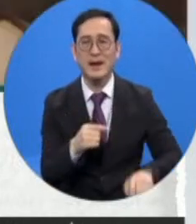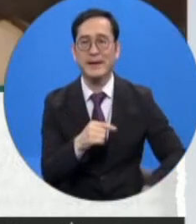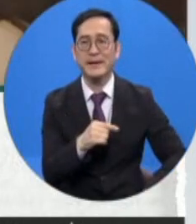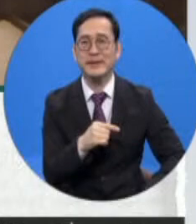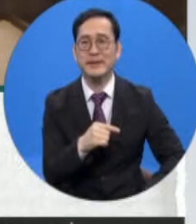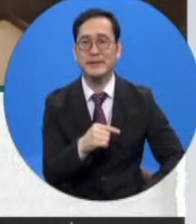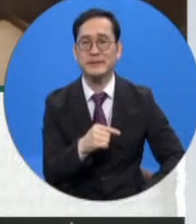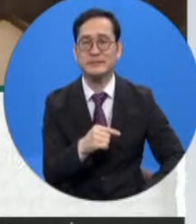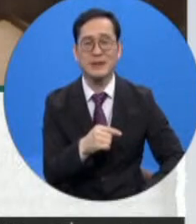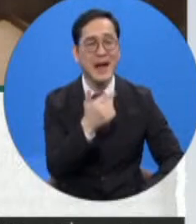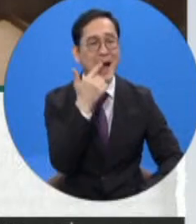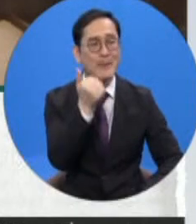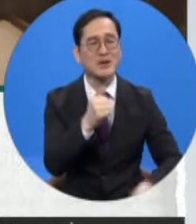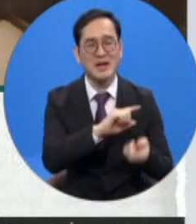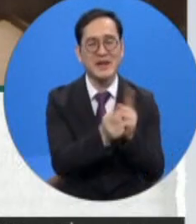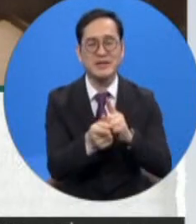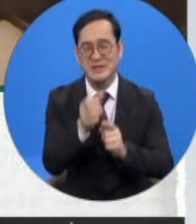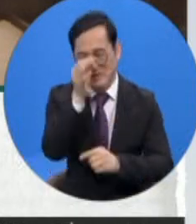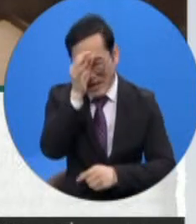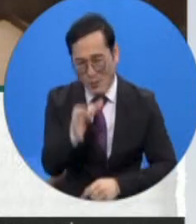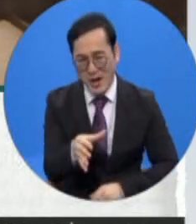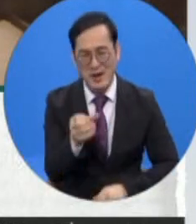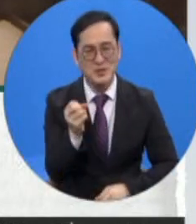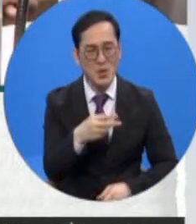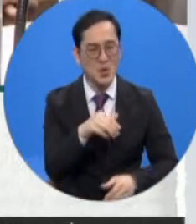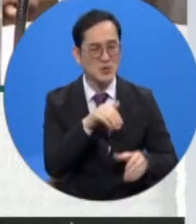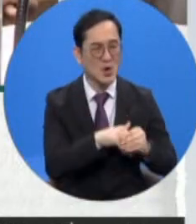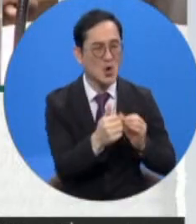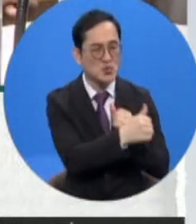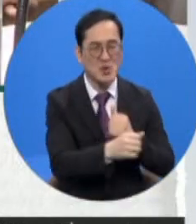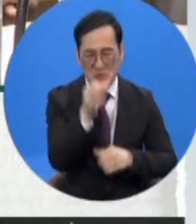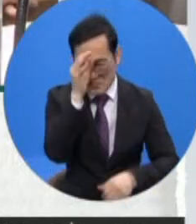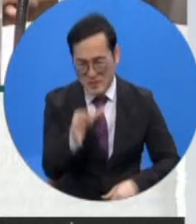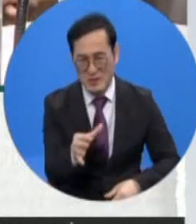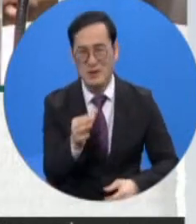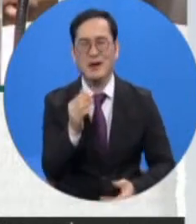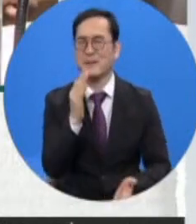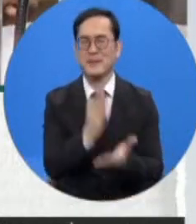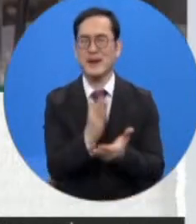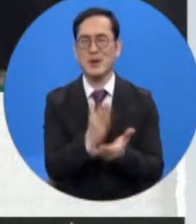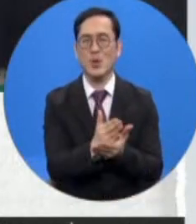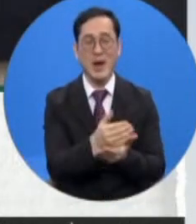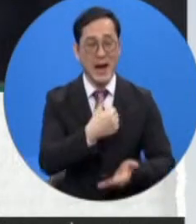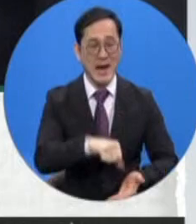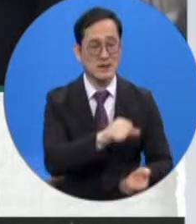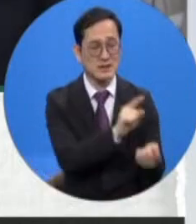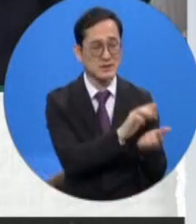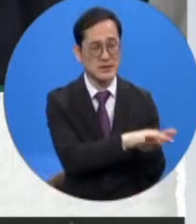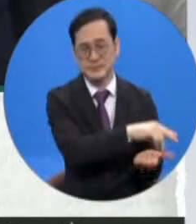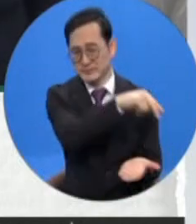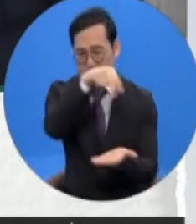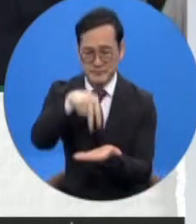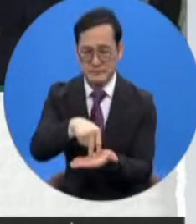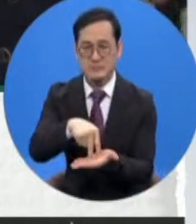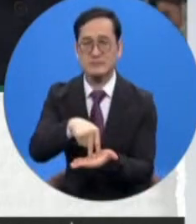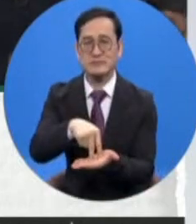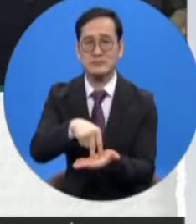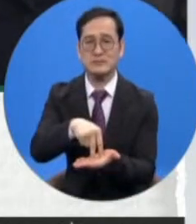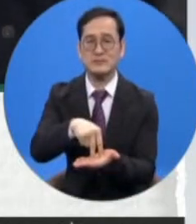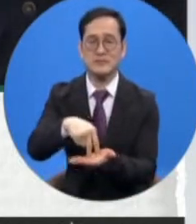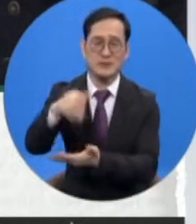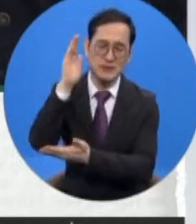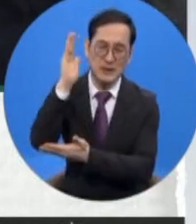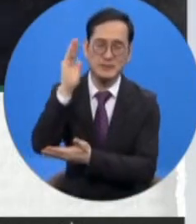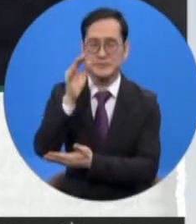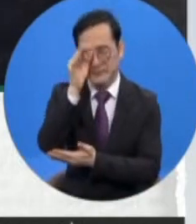전원을 통해서 전해 들은 내용들을 바탕으로 얘기할 것이 아니라 이제는 이재명 후보 아들이 직접 이 문제를 설명해야 되는 것